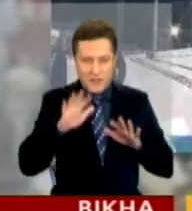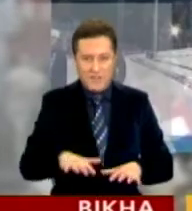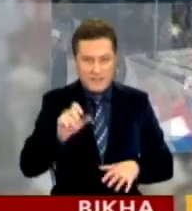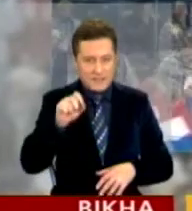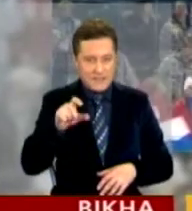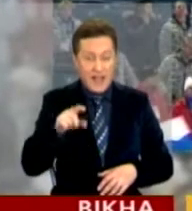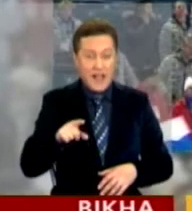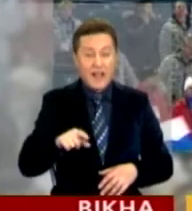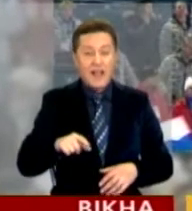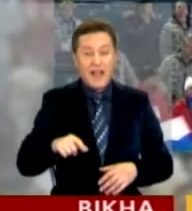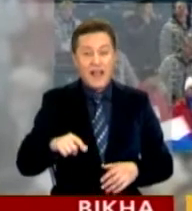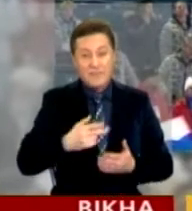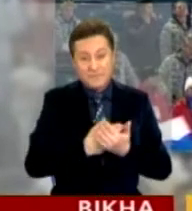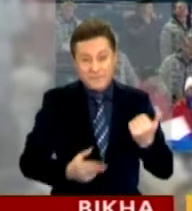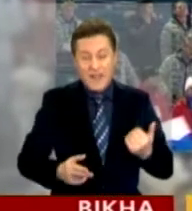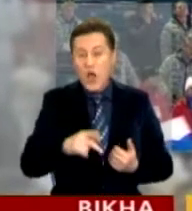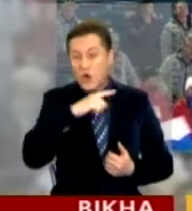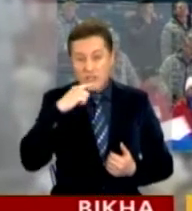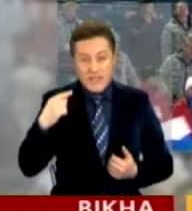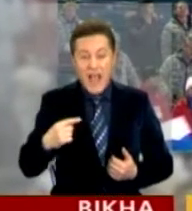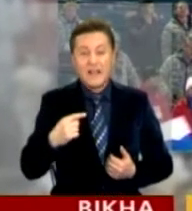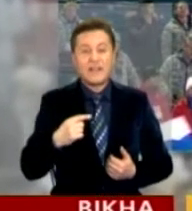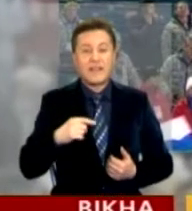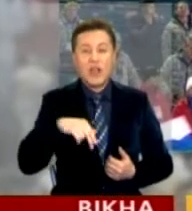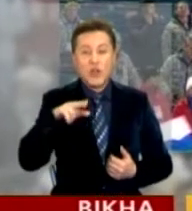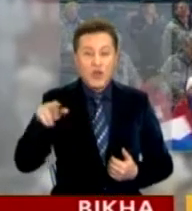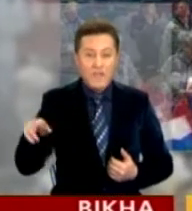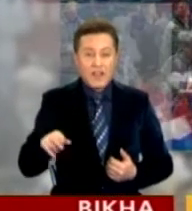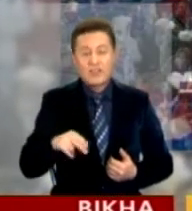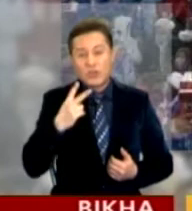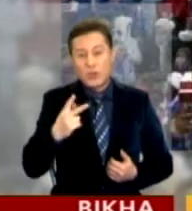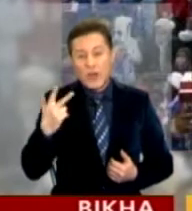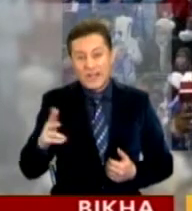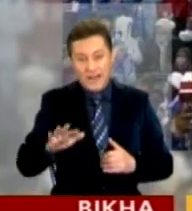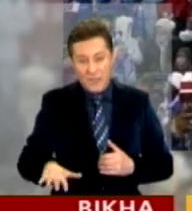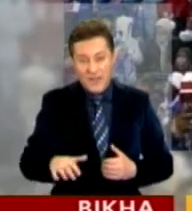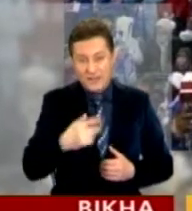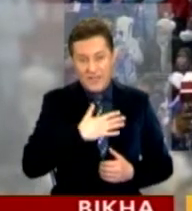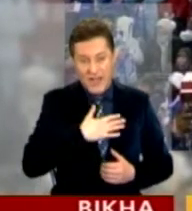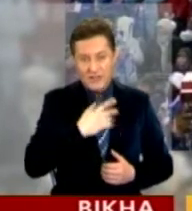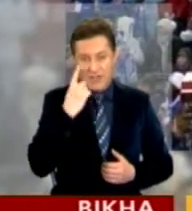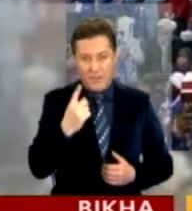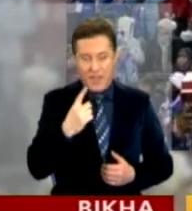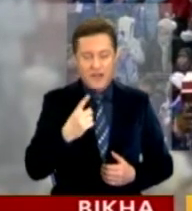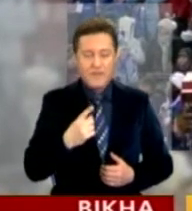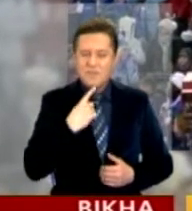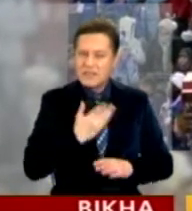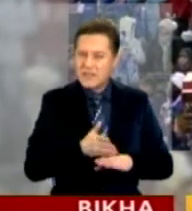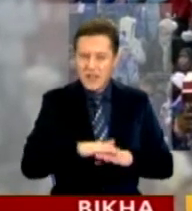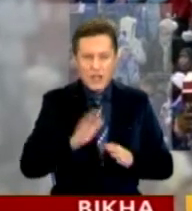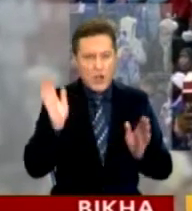залишивши позаду росіянок і норвежок. Ті посіли, відповідно, друге і третє місце. Перемогу наші спортсменки отримали попри складні